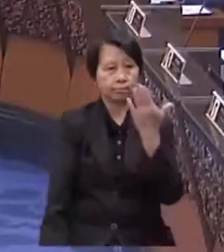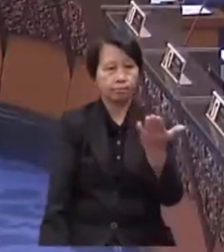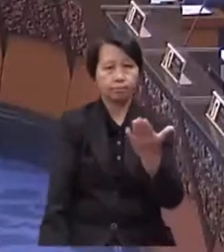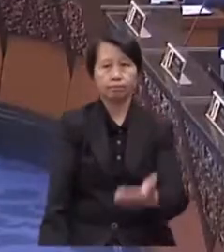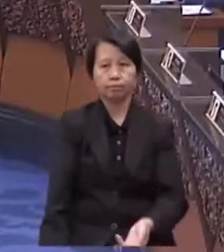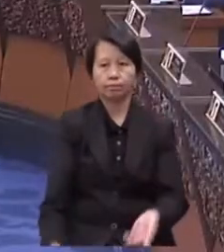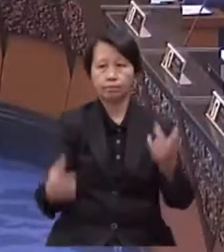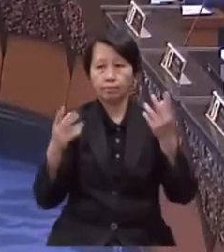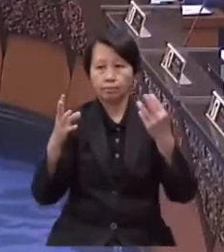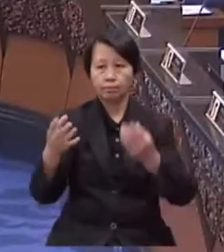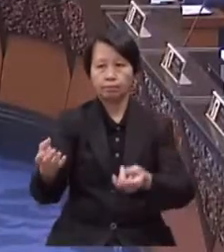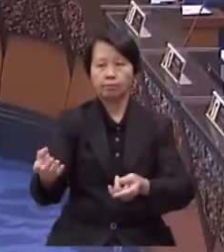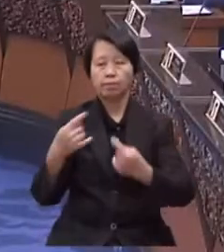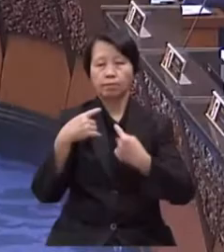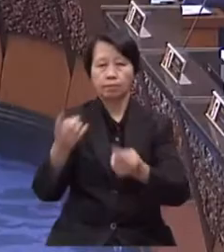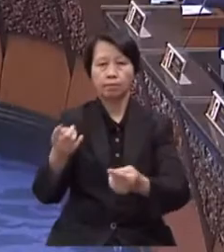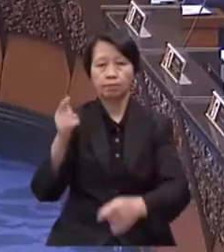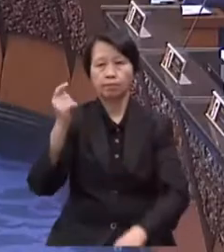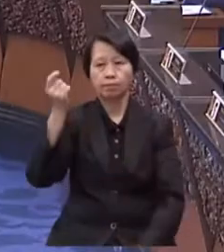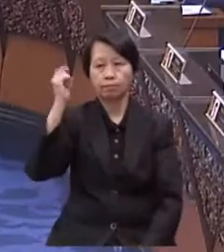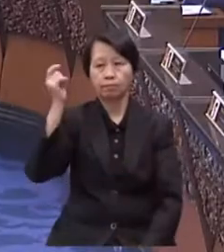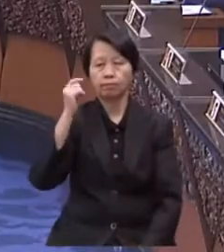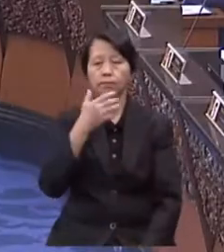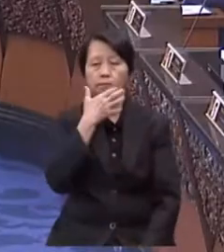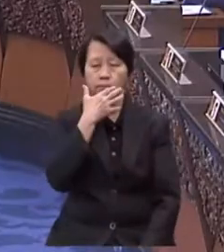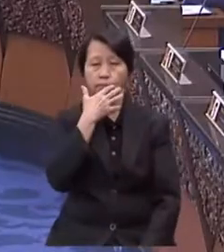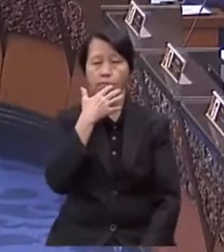jawaban yang diberikan tadi